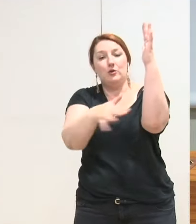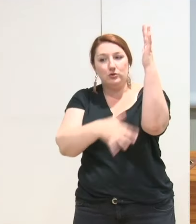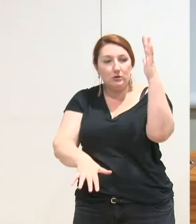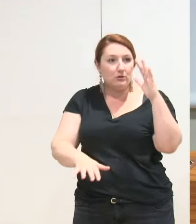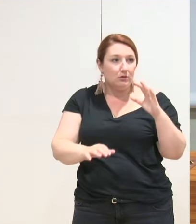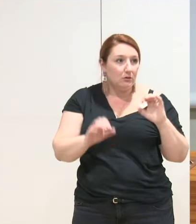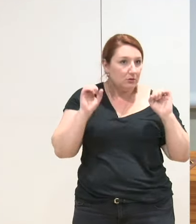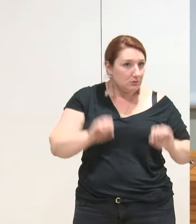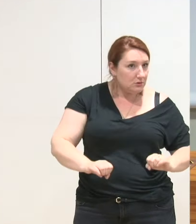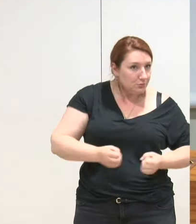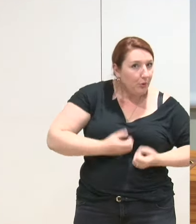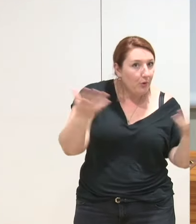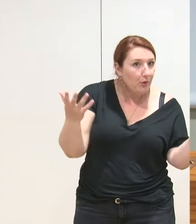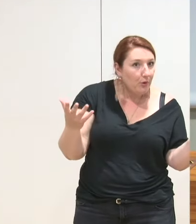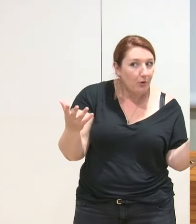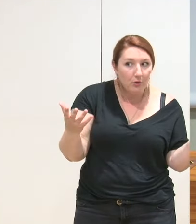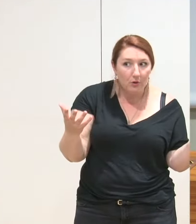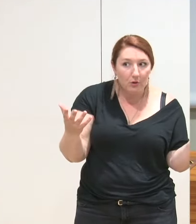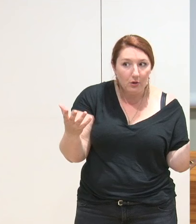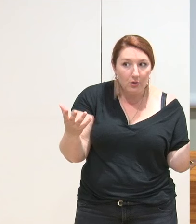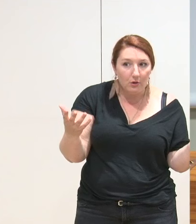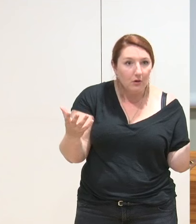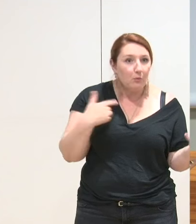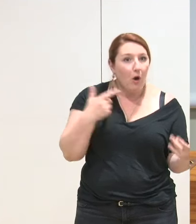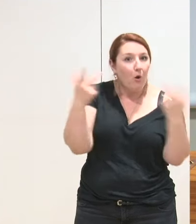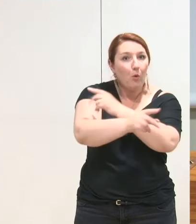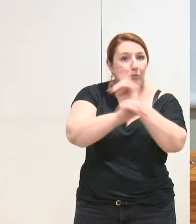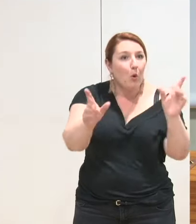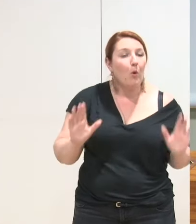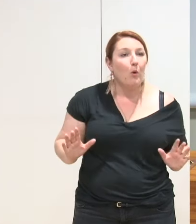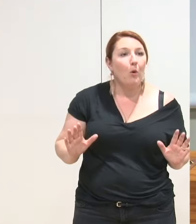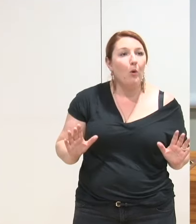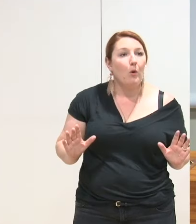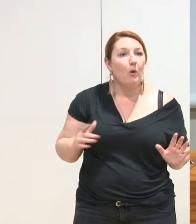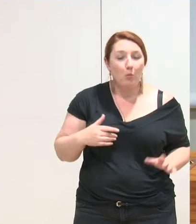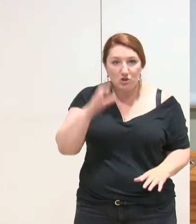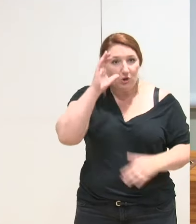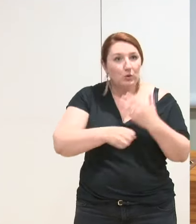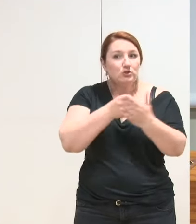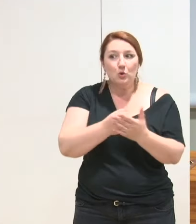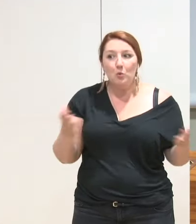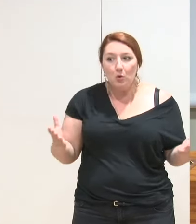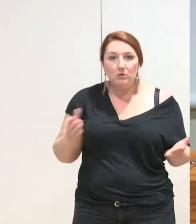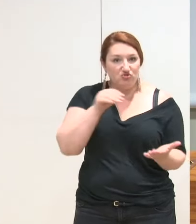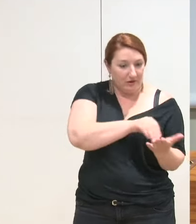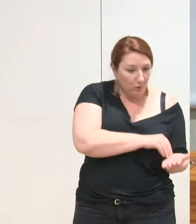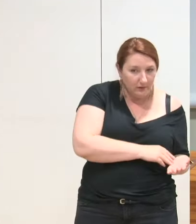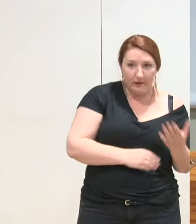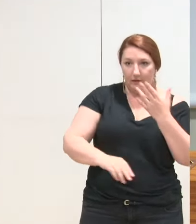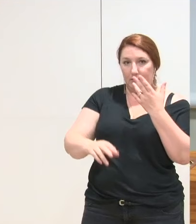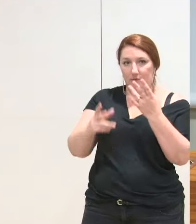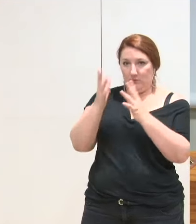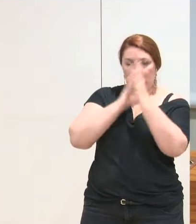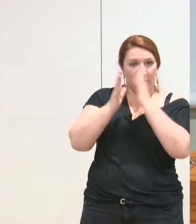peux parler moi je ne vous ai pas interrompu je vous ai écouté j'ai noté ce que vous avez